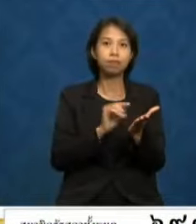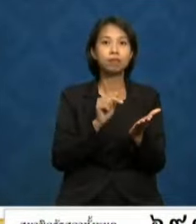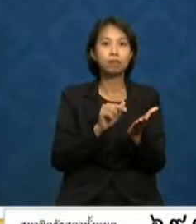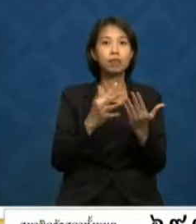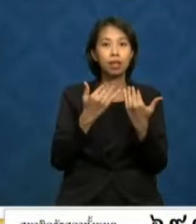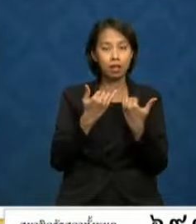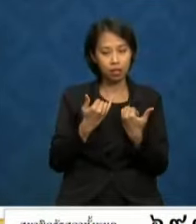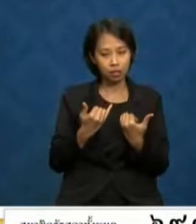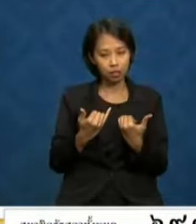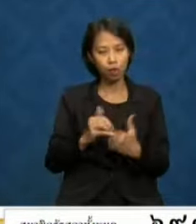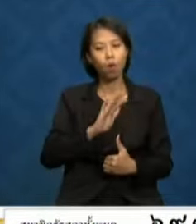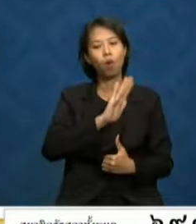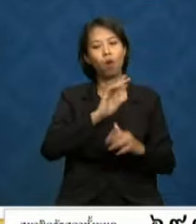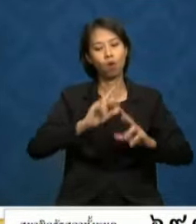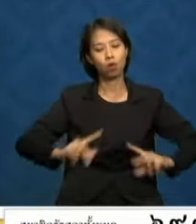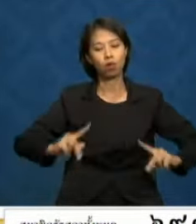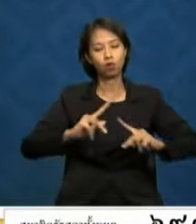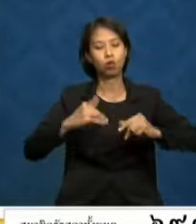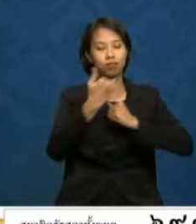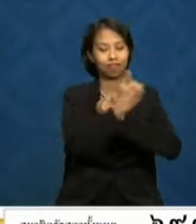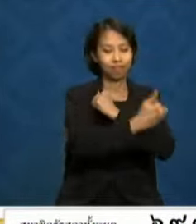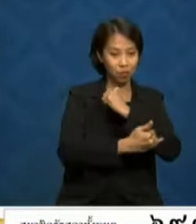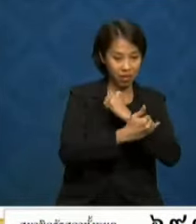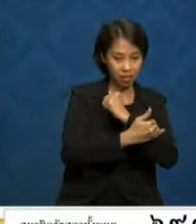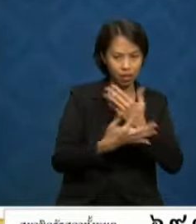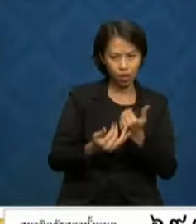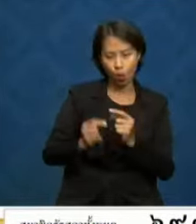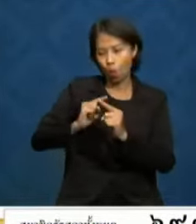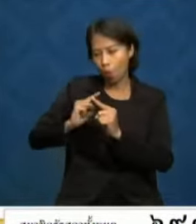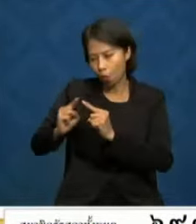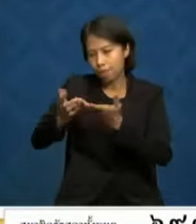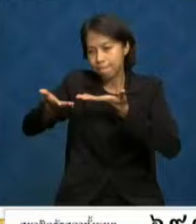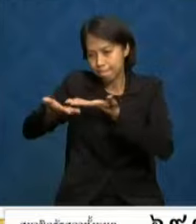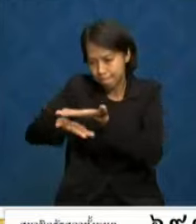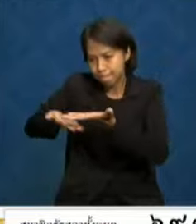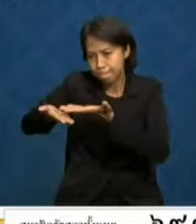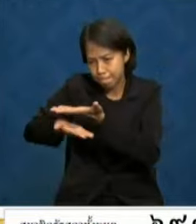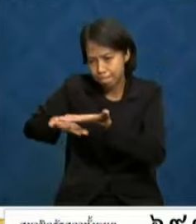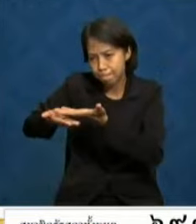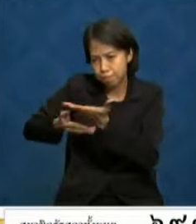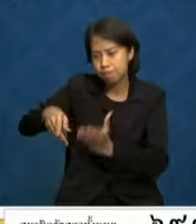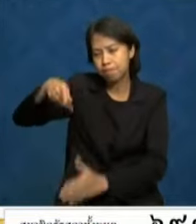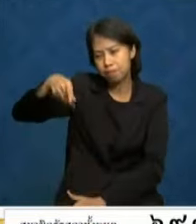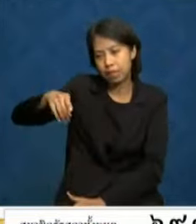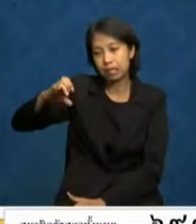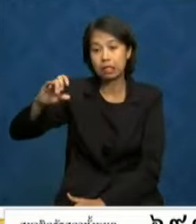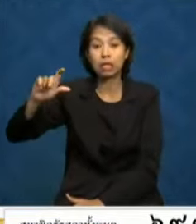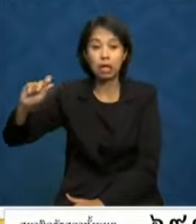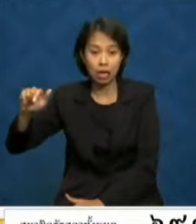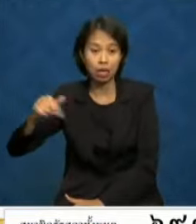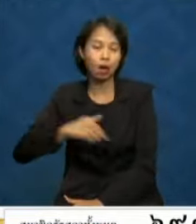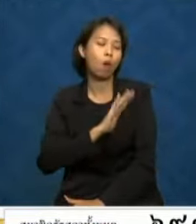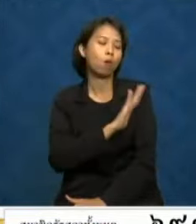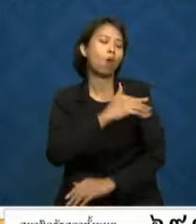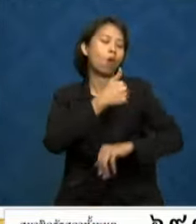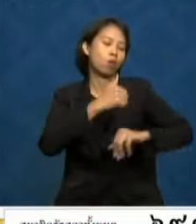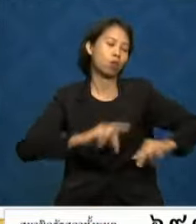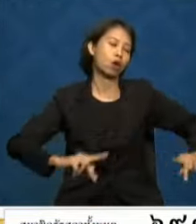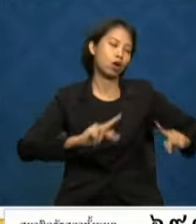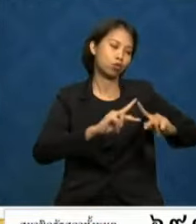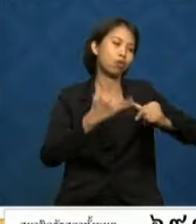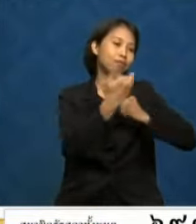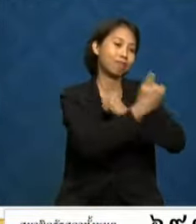งานนี้เป็นงานของกระทรวงการต่างประเทศการเจรจา framework เรื่องนี้ PCA เป็นเรื่องของกระทรวงการต่างประเทศแต่การเจรจา FTA